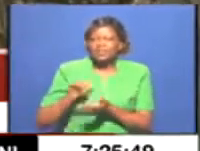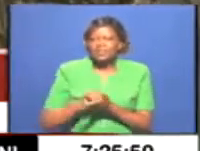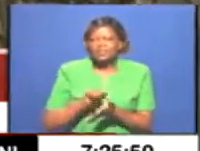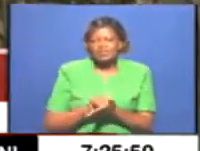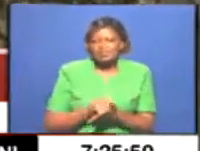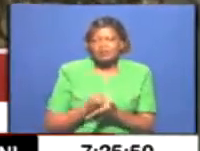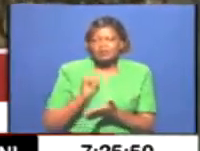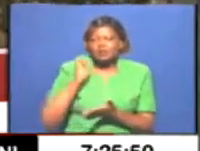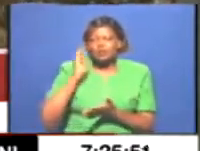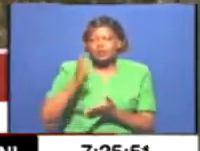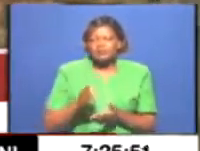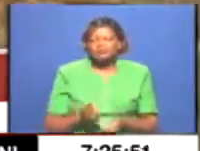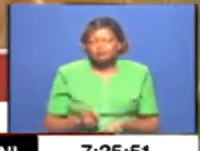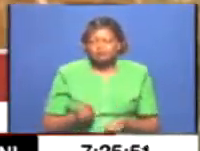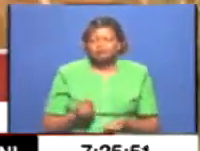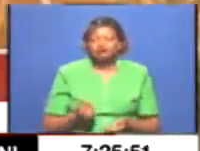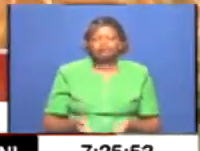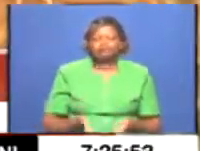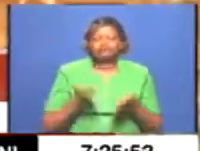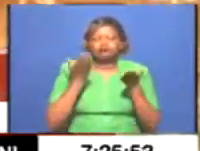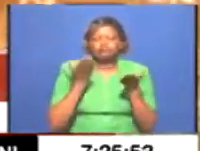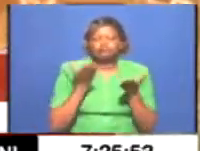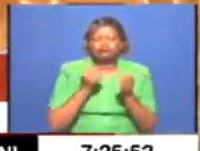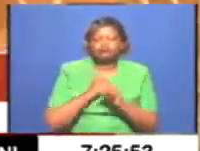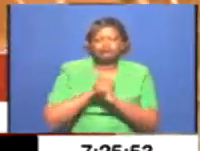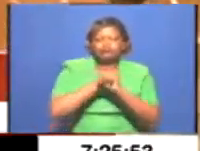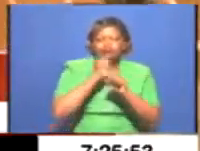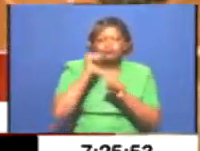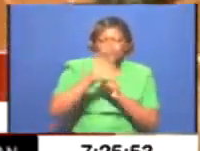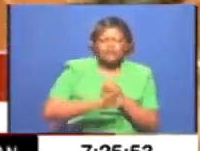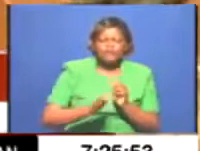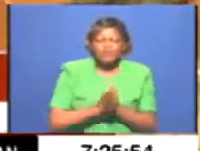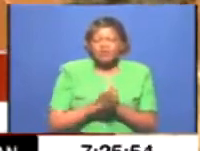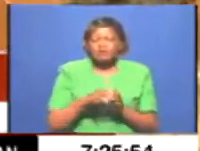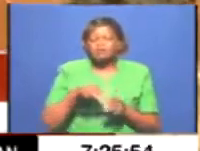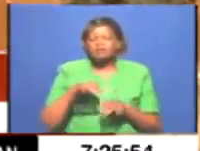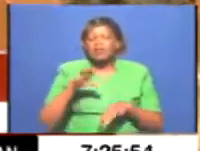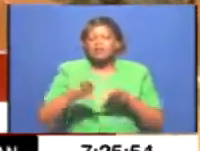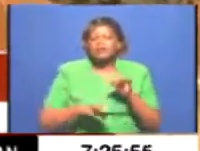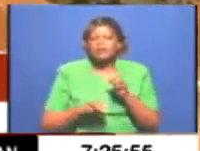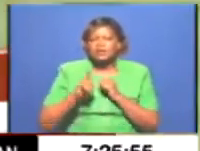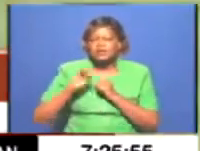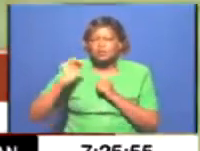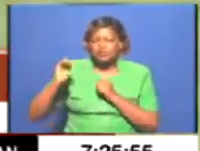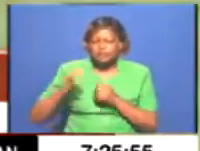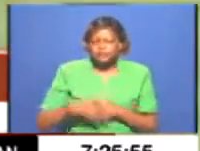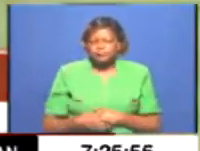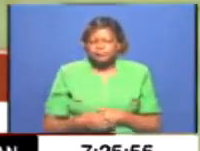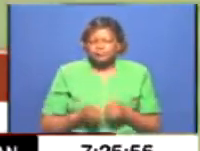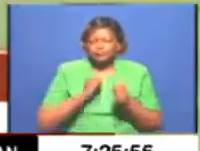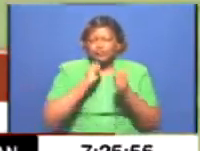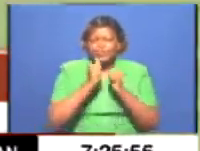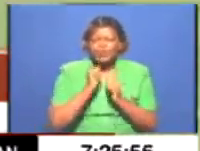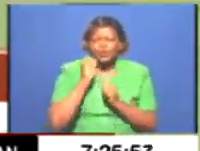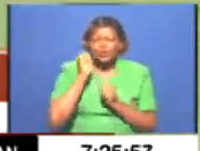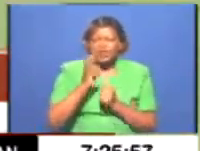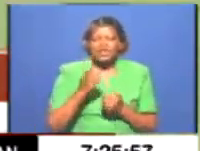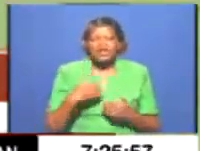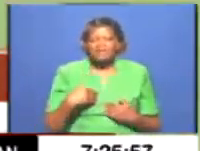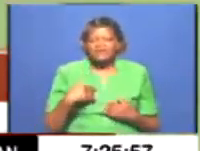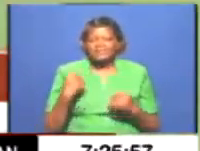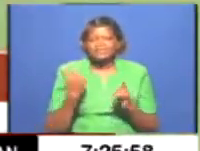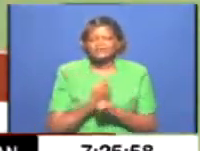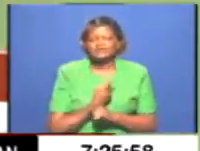yatalenga kuimarisha juhudi za uhifadhi wa mazingira na wanyamapori kwenye kaunti hiyo. Michuano hiyo itavutia ushiriki wa